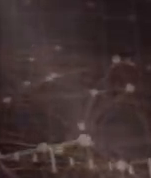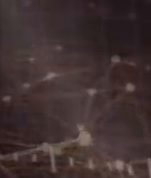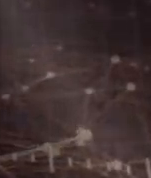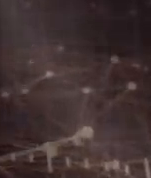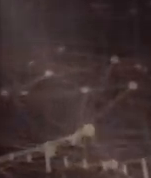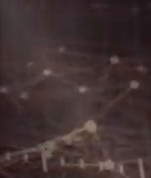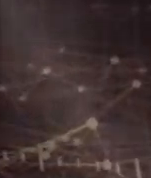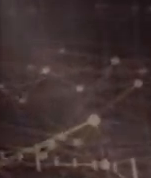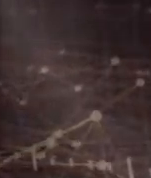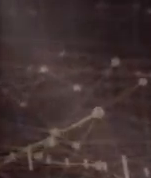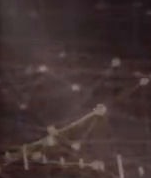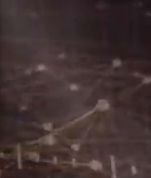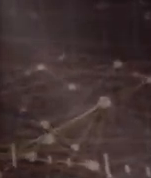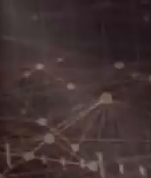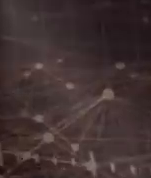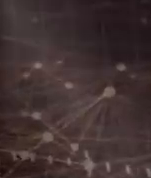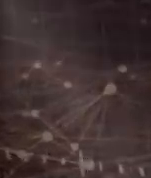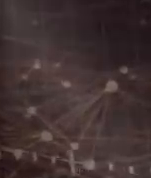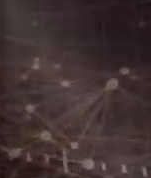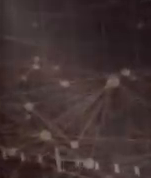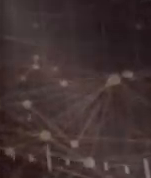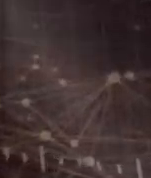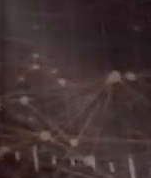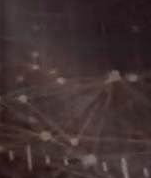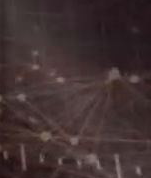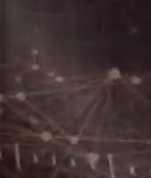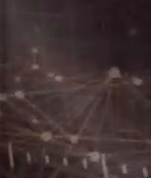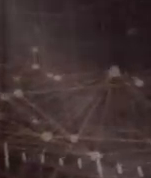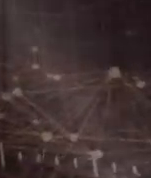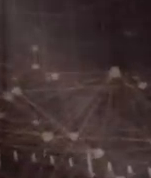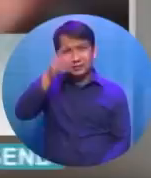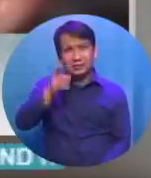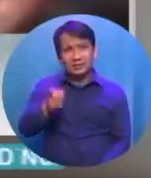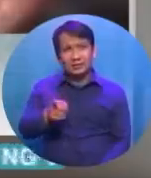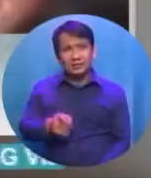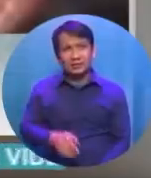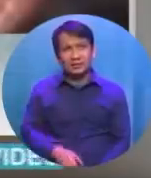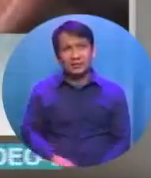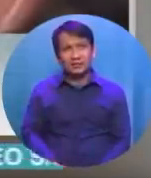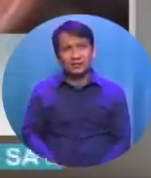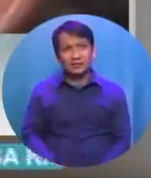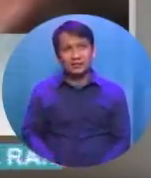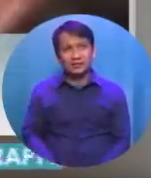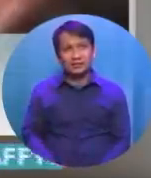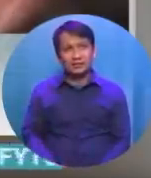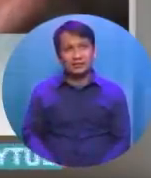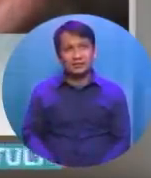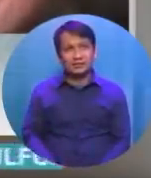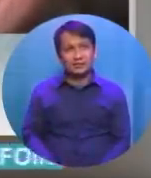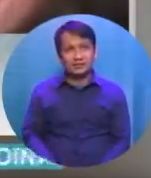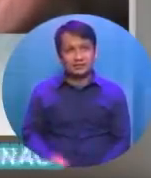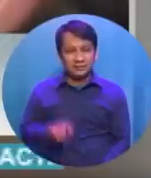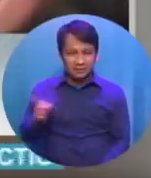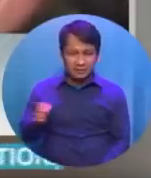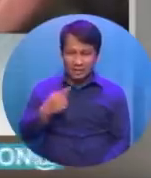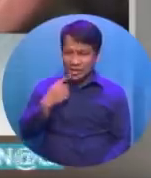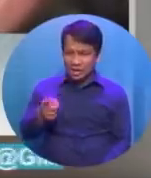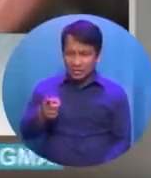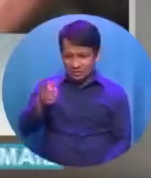Tatay mo, si Sir Rene, anong mensahe mo sa tatay